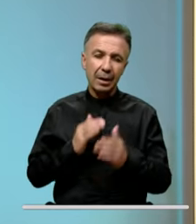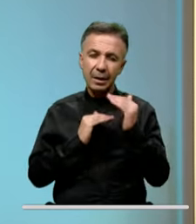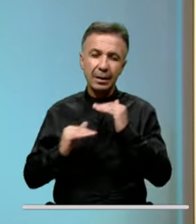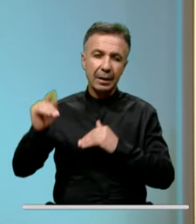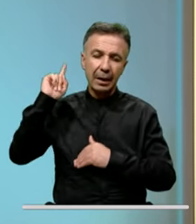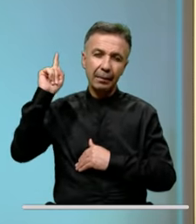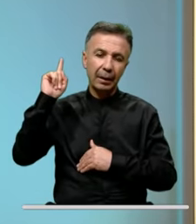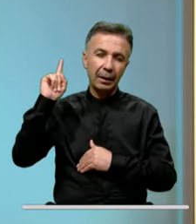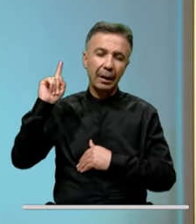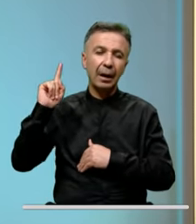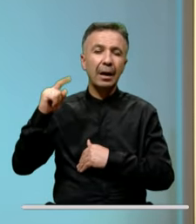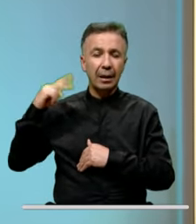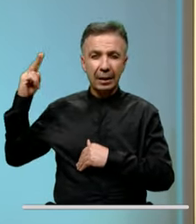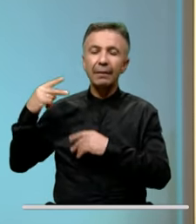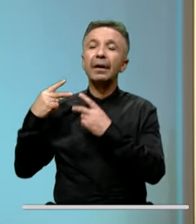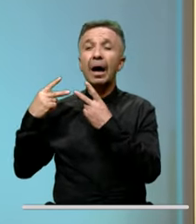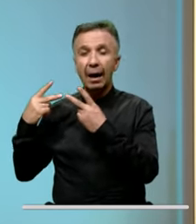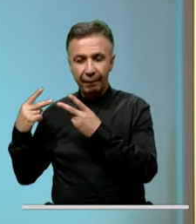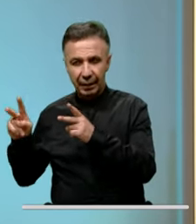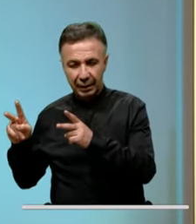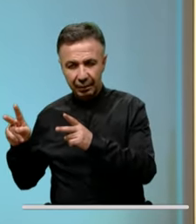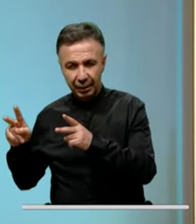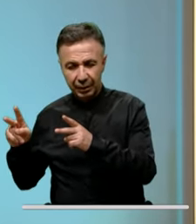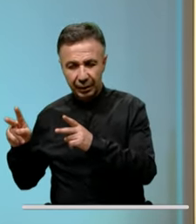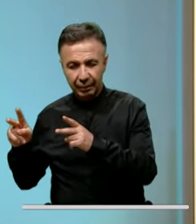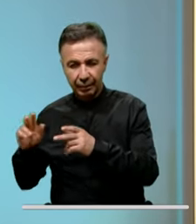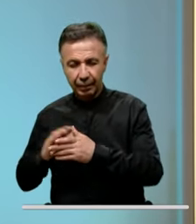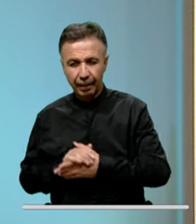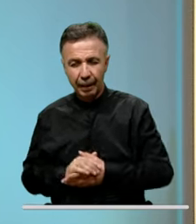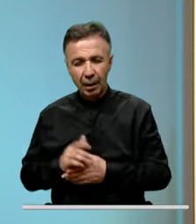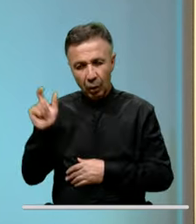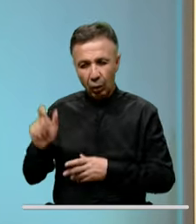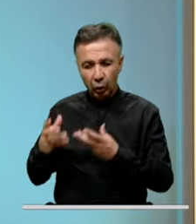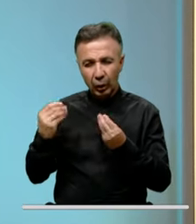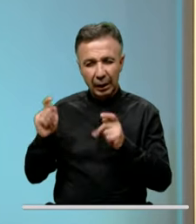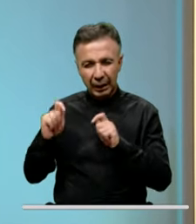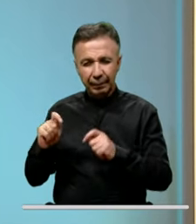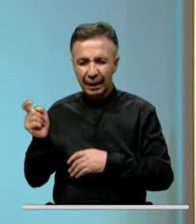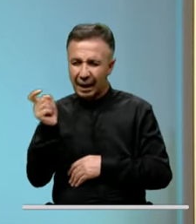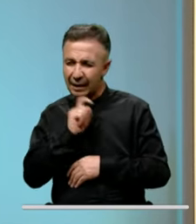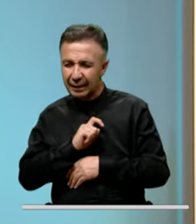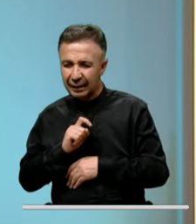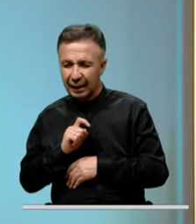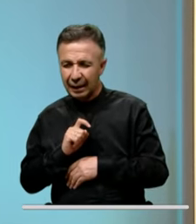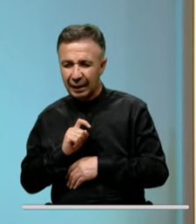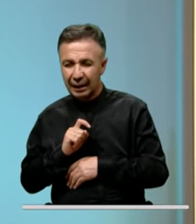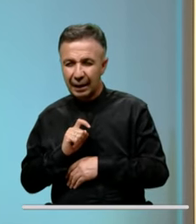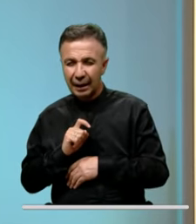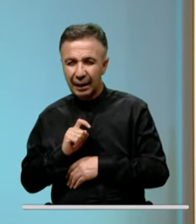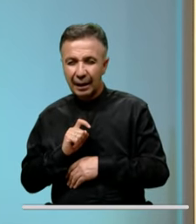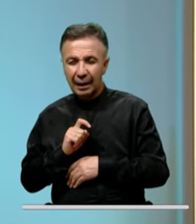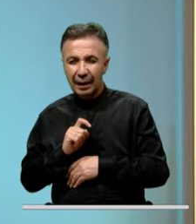tarafından affedilebileceğini, kulun kul olarak yaptığı bir takım eksiklerin, kusurların, hataların Cenab-ı Hak